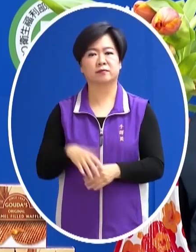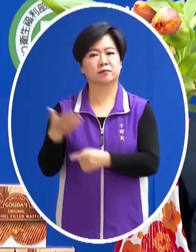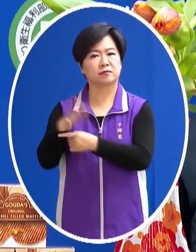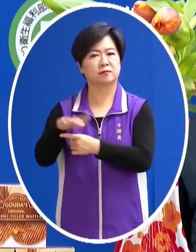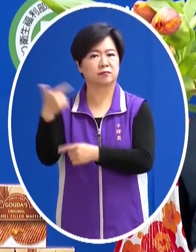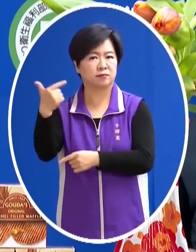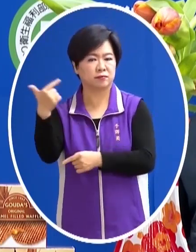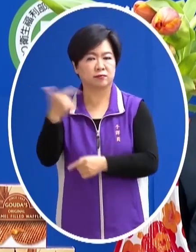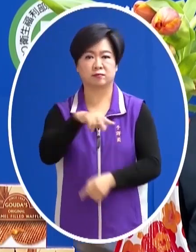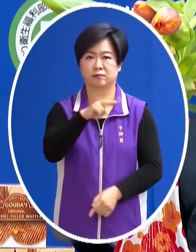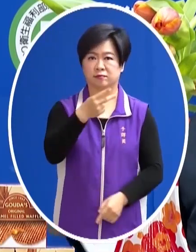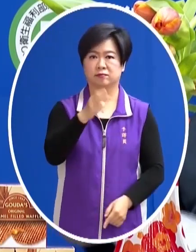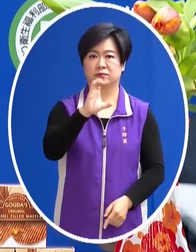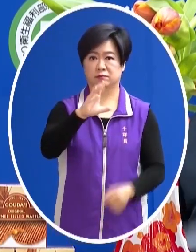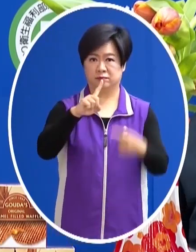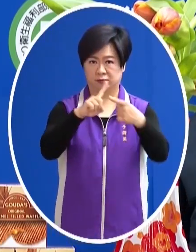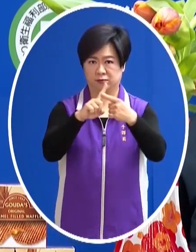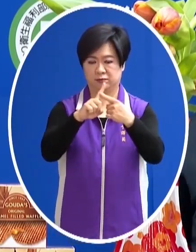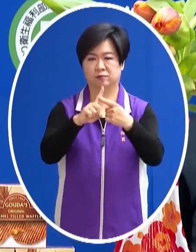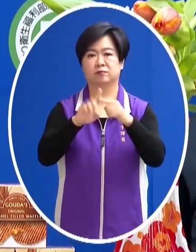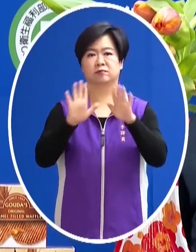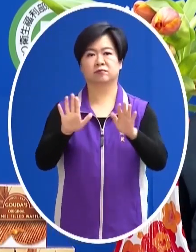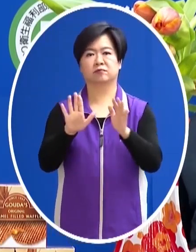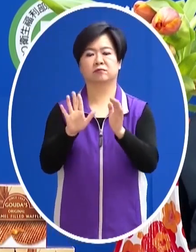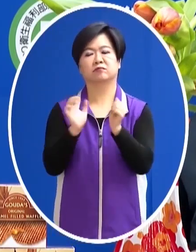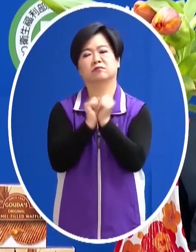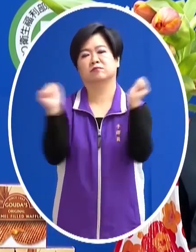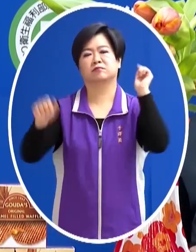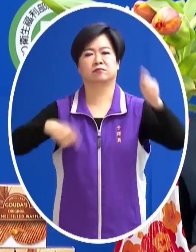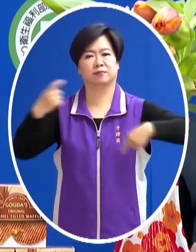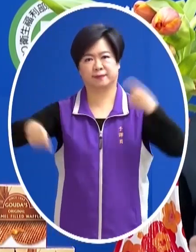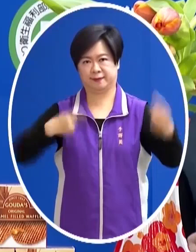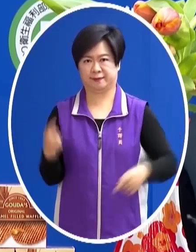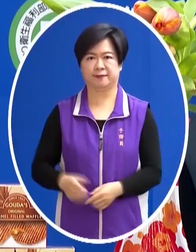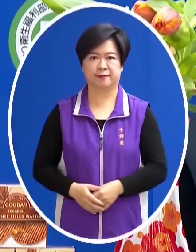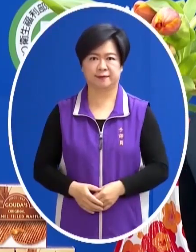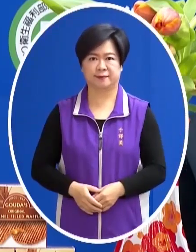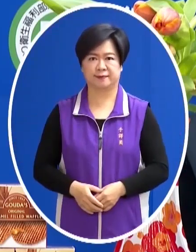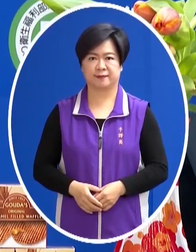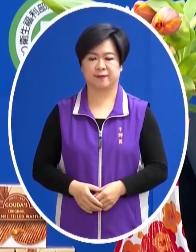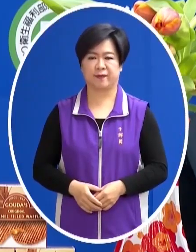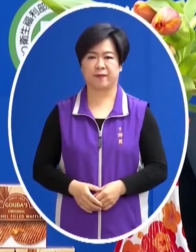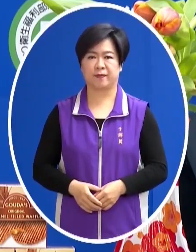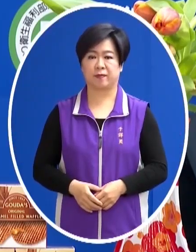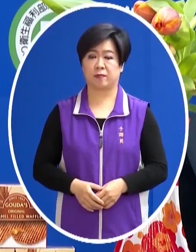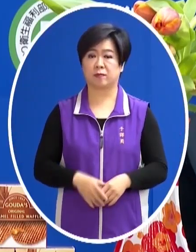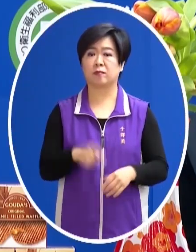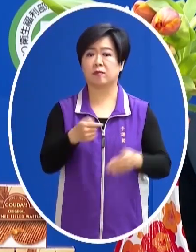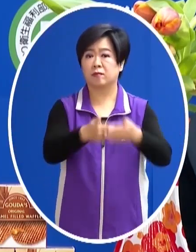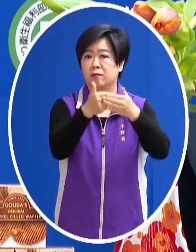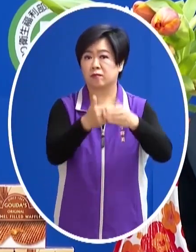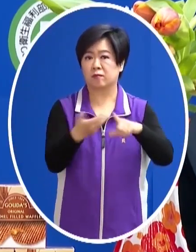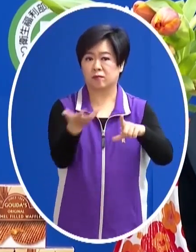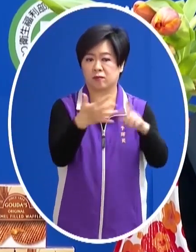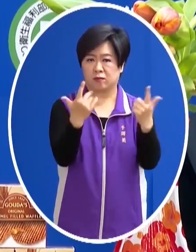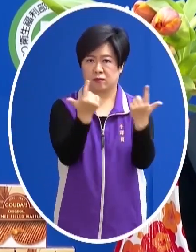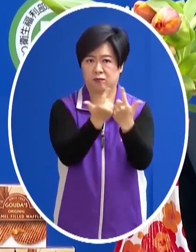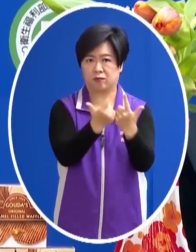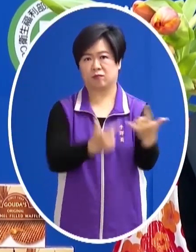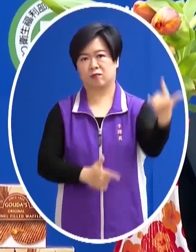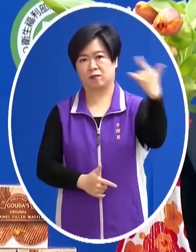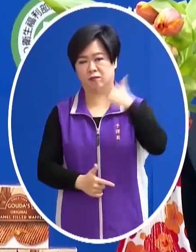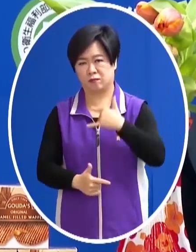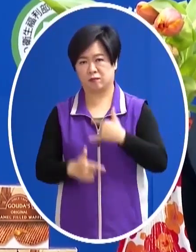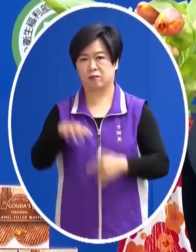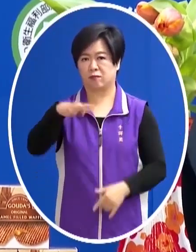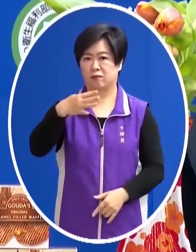亡，那290人解除隔离、哦，那湖北班机的460名的